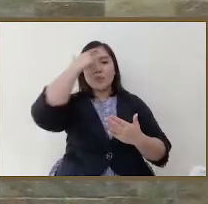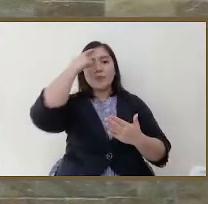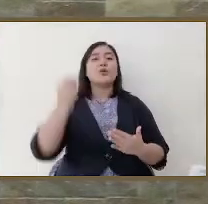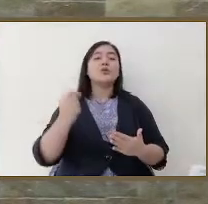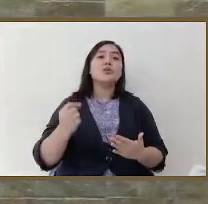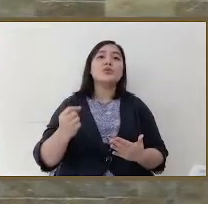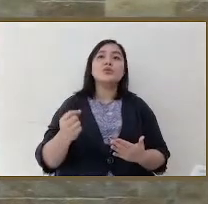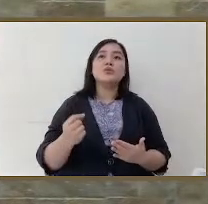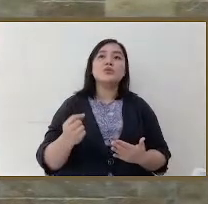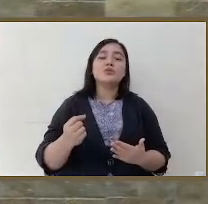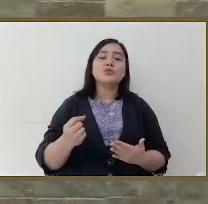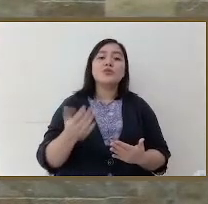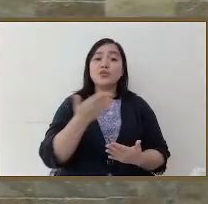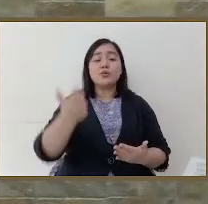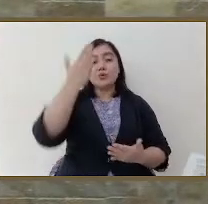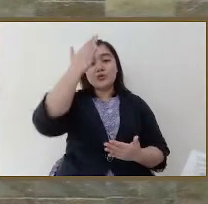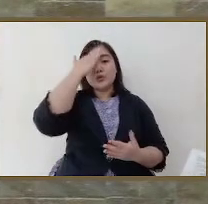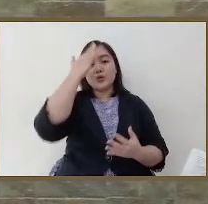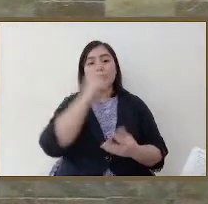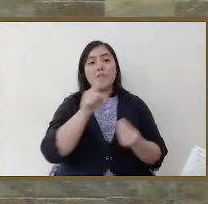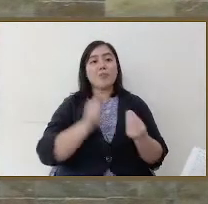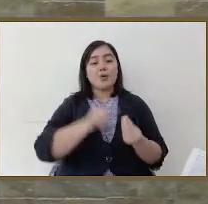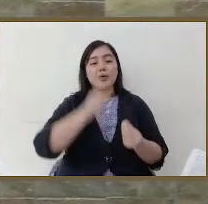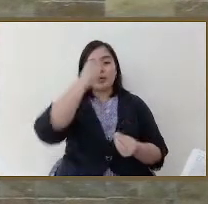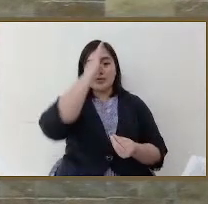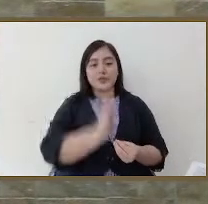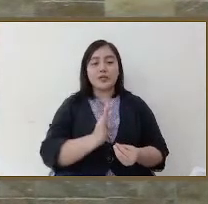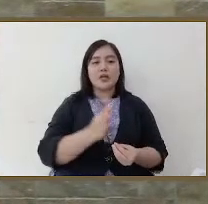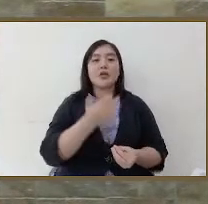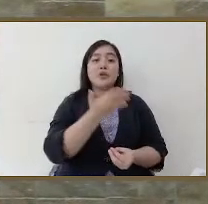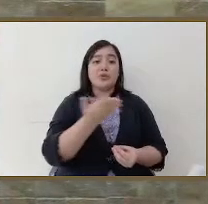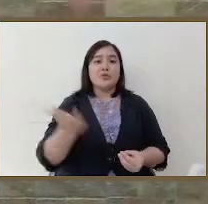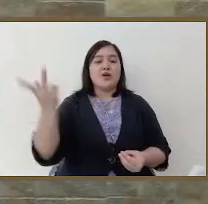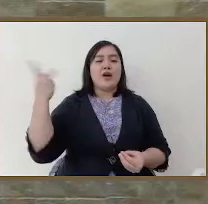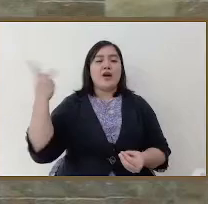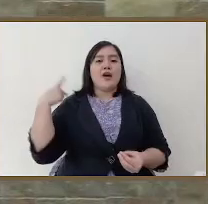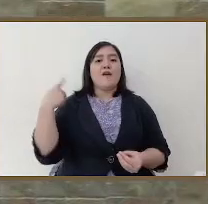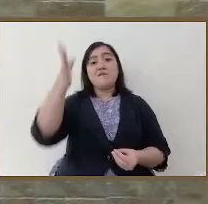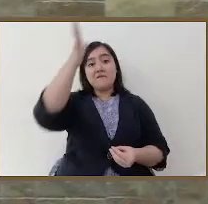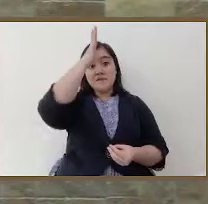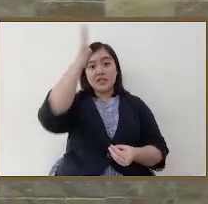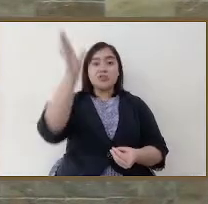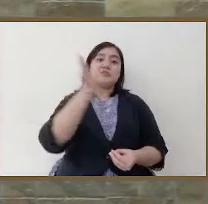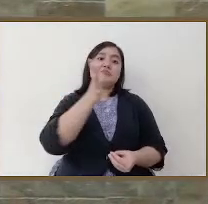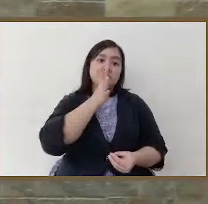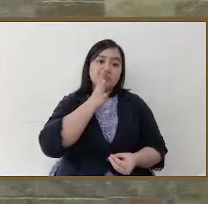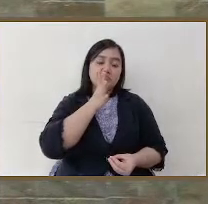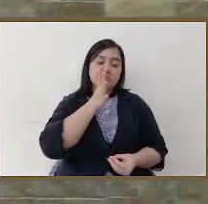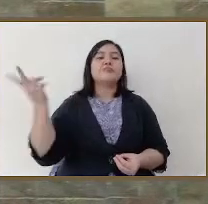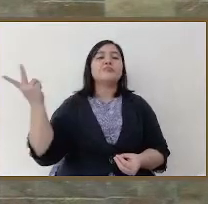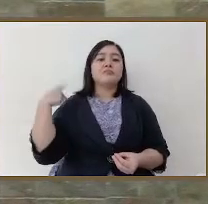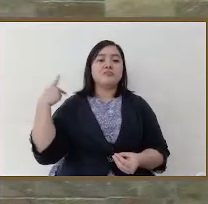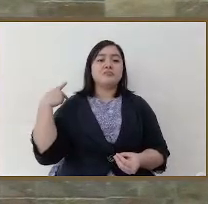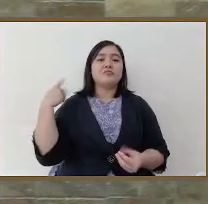dakilang Diyos, sa pagkat ngayon may tatay pa kayo, may nanay pa kayo, buo pa ang inyong tahanan.